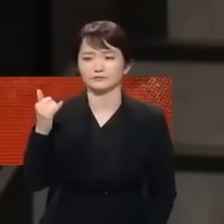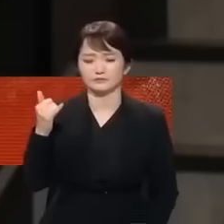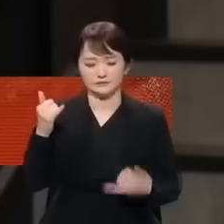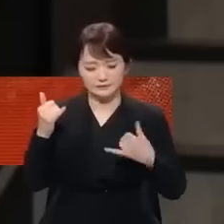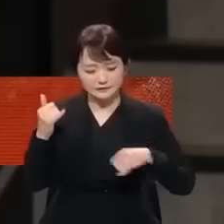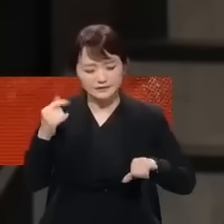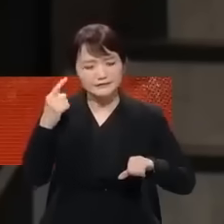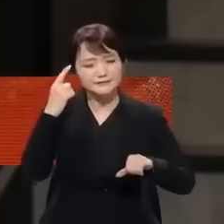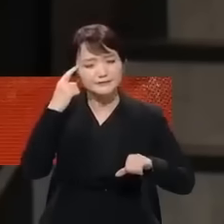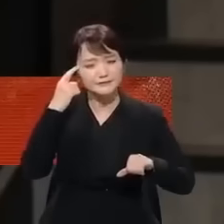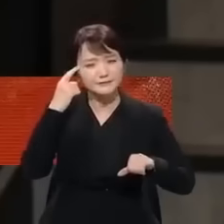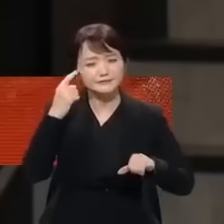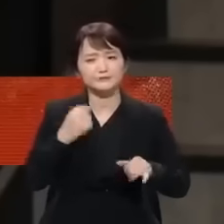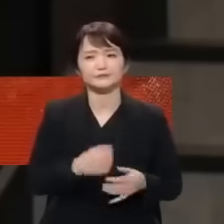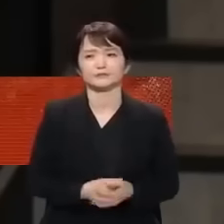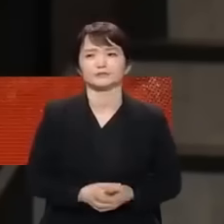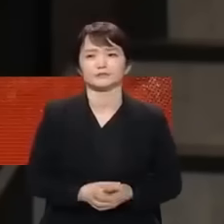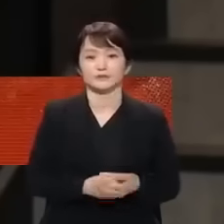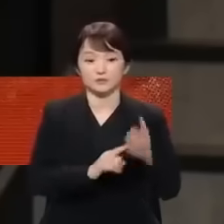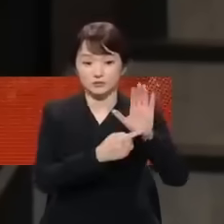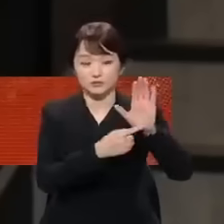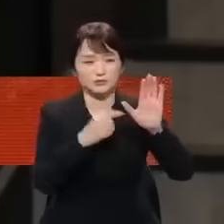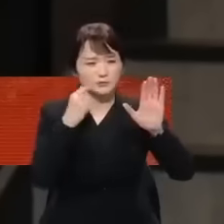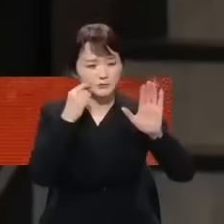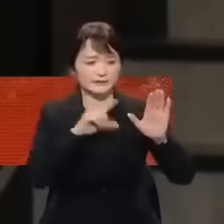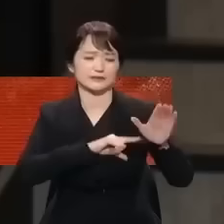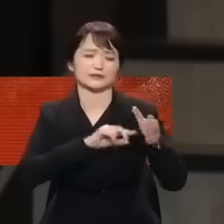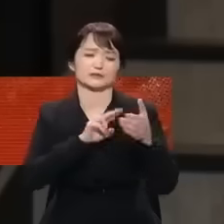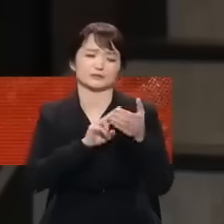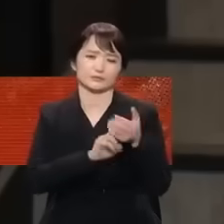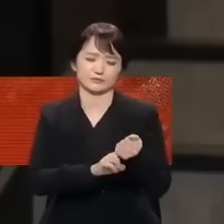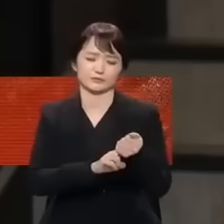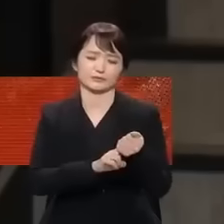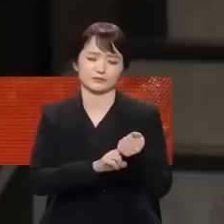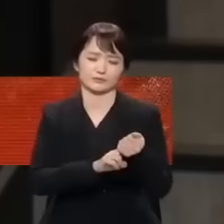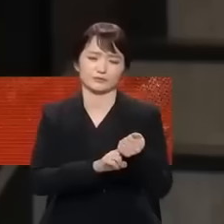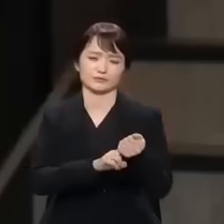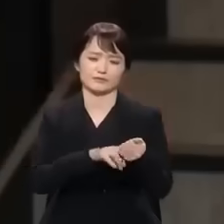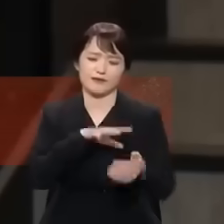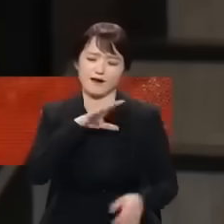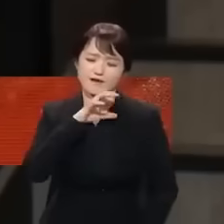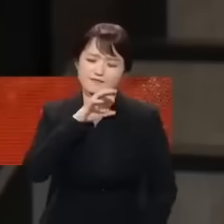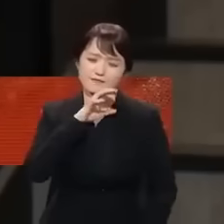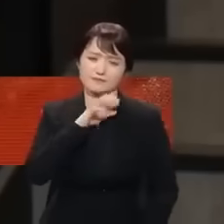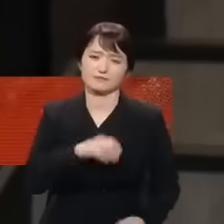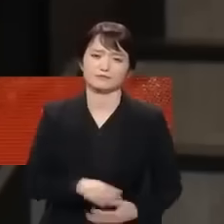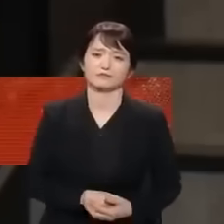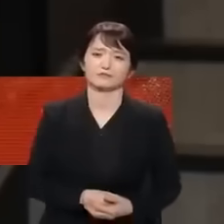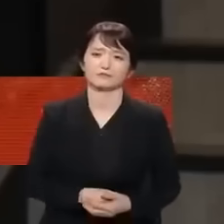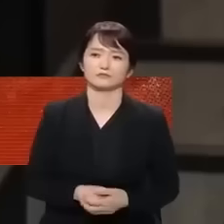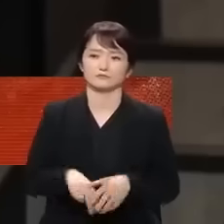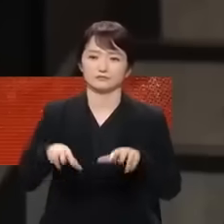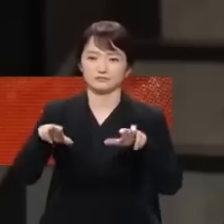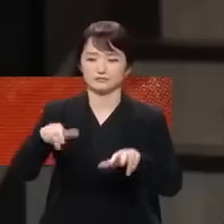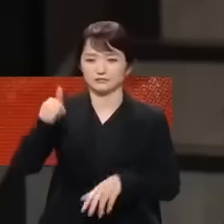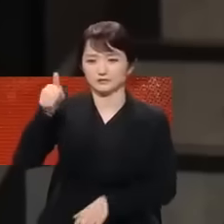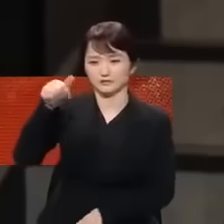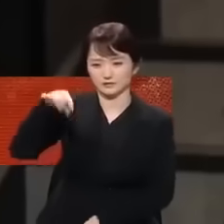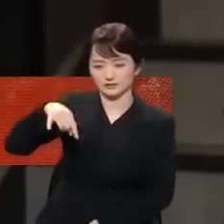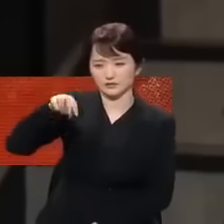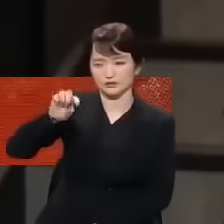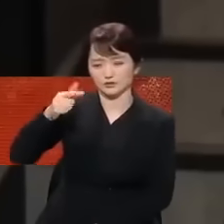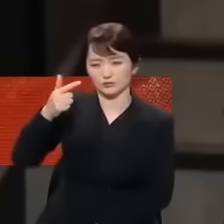생각을 해서 공개적으로 하지 못하고 익명으로 이제 하는 그런 사황이 되고 있고요 게다가 이제 지금 희문 중고등학교 같은